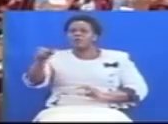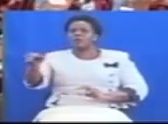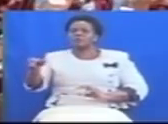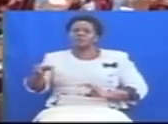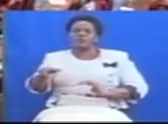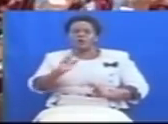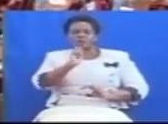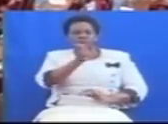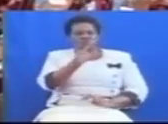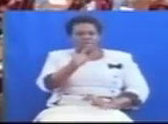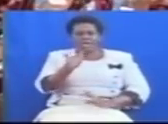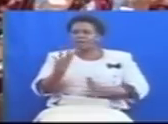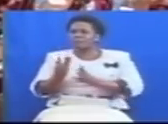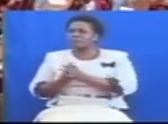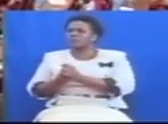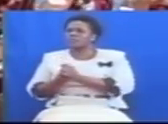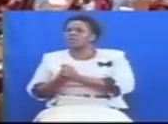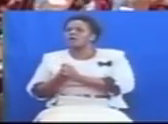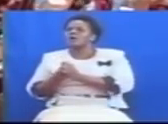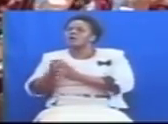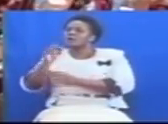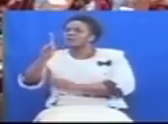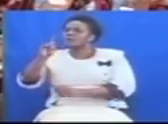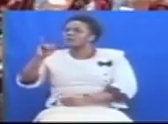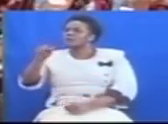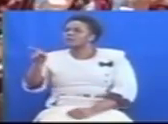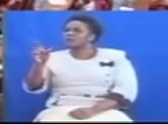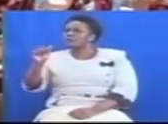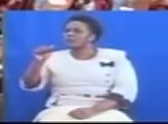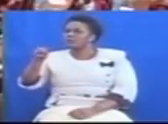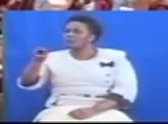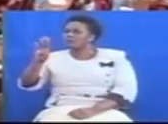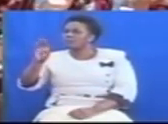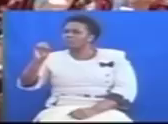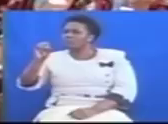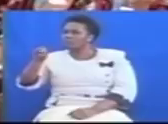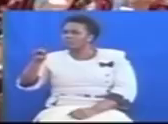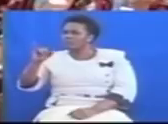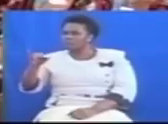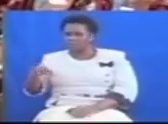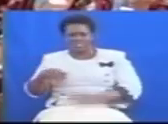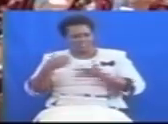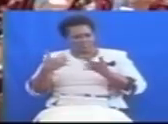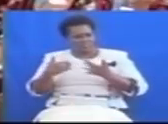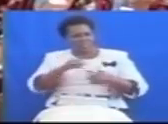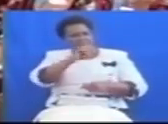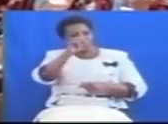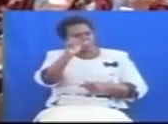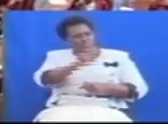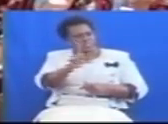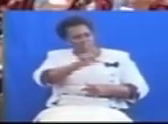hilo linajibiwa na Naibu Waziri Mheshimiwa Mwita Waitara.